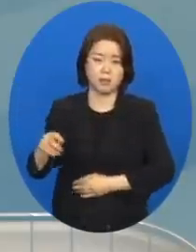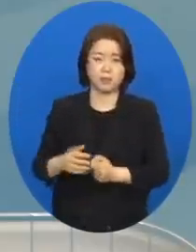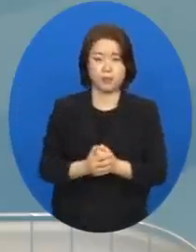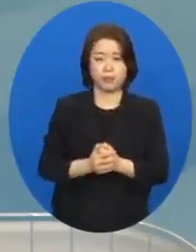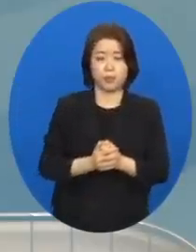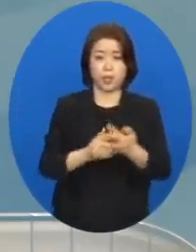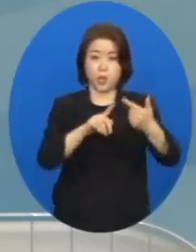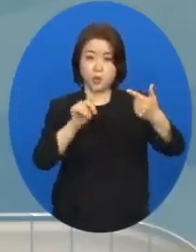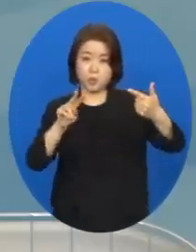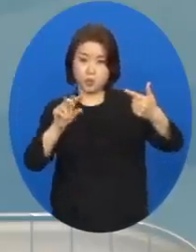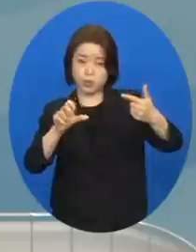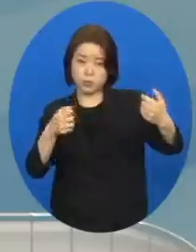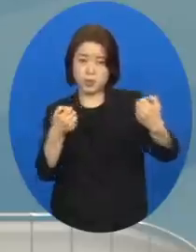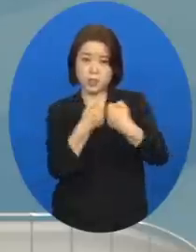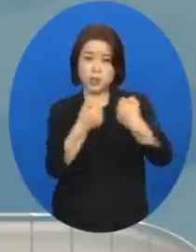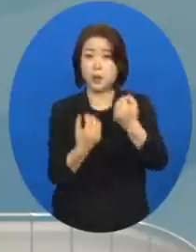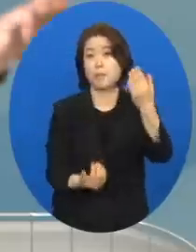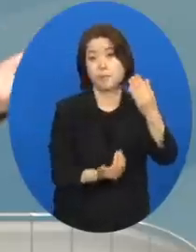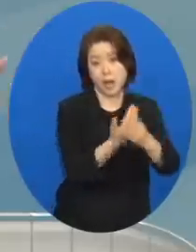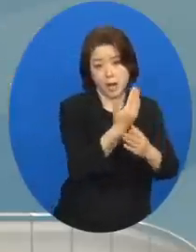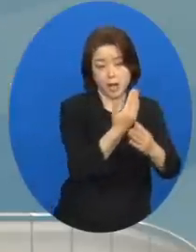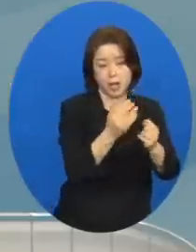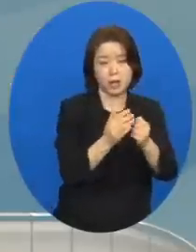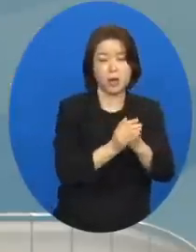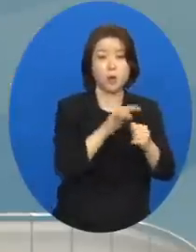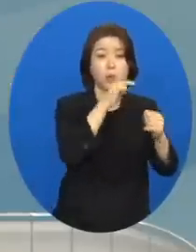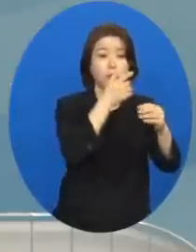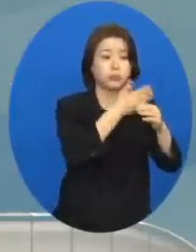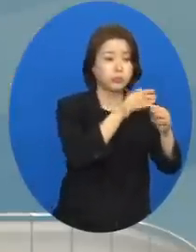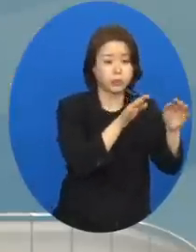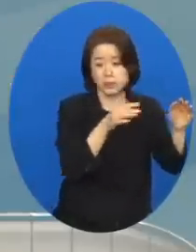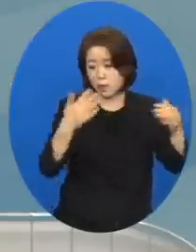살았습니다. 6.25 전쟁이 나고 그리고는 피난을 내려왔어요.